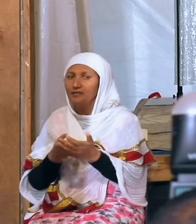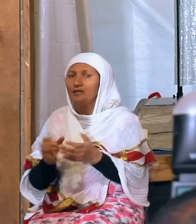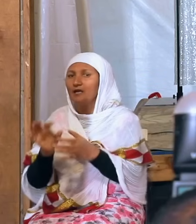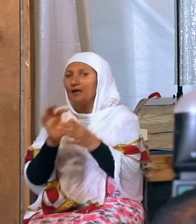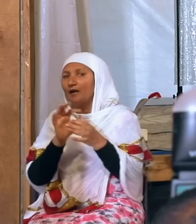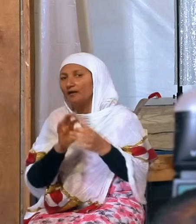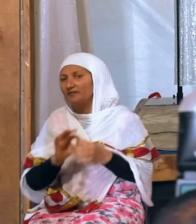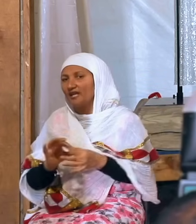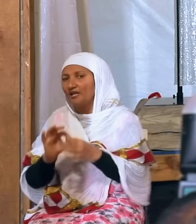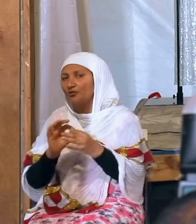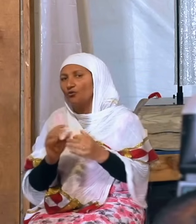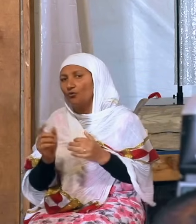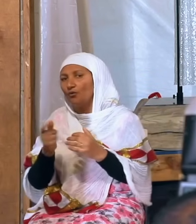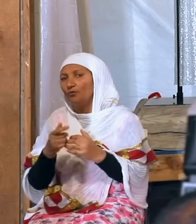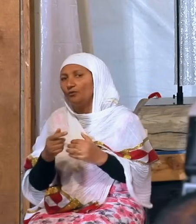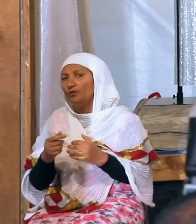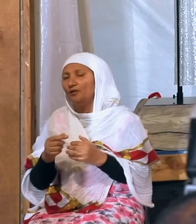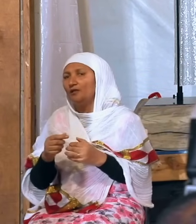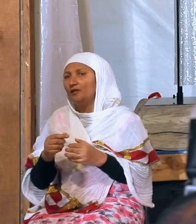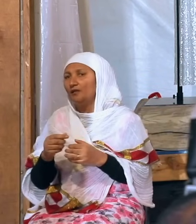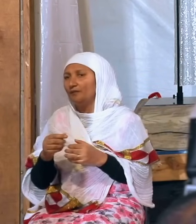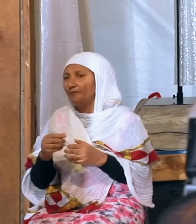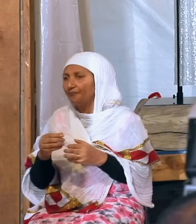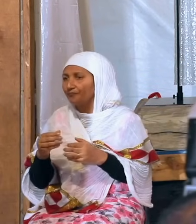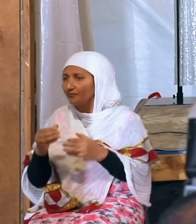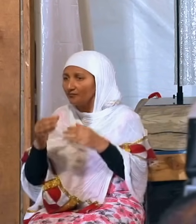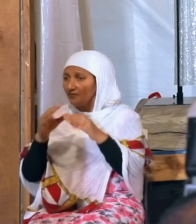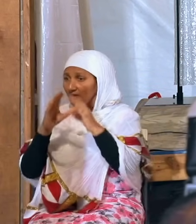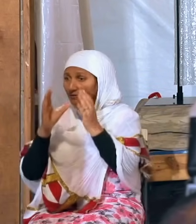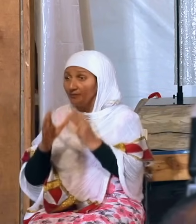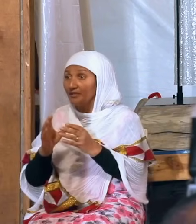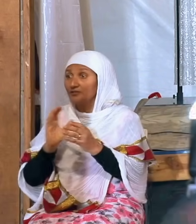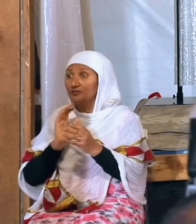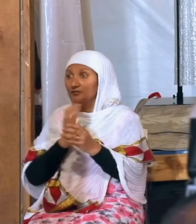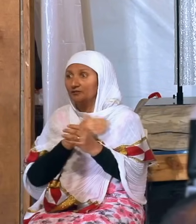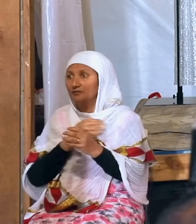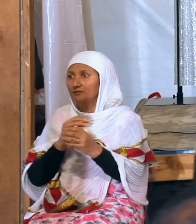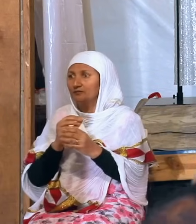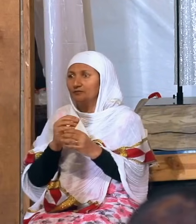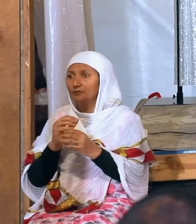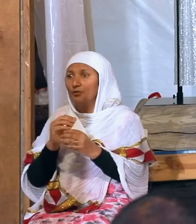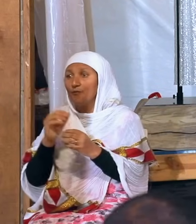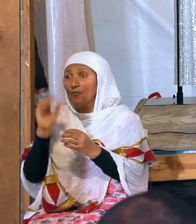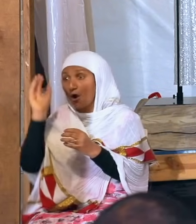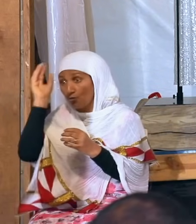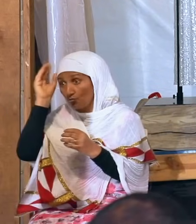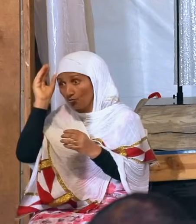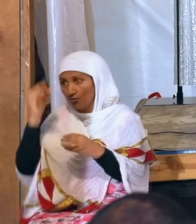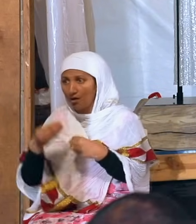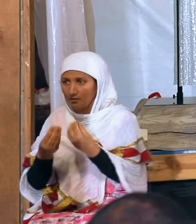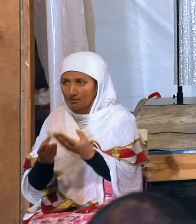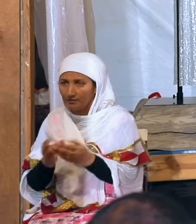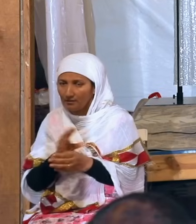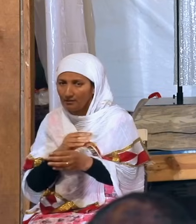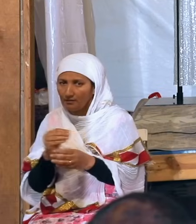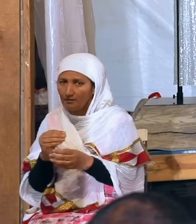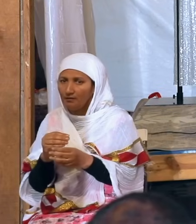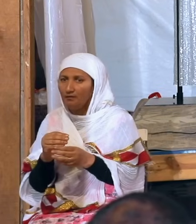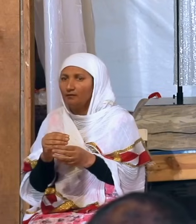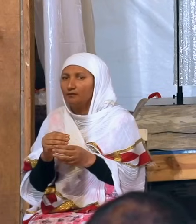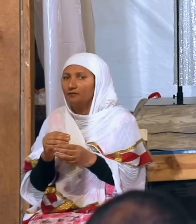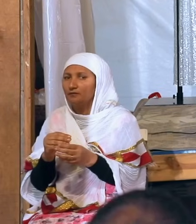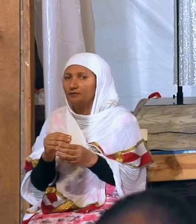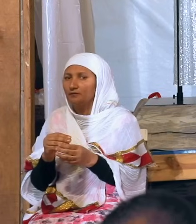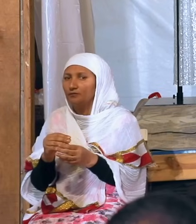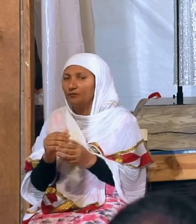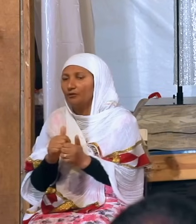ሆኖን ለመምህራችን ዲያቆን ብርሃኑ ላቀርብና በዚህ በተነሳው ጥያቄ ላይ የሚጨምሩት ነገር ካለ ጨምሮ በዛው ወደሚከተለው